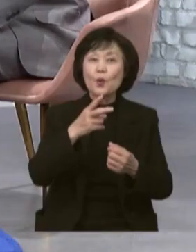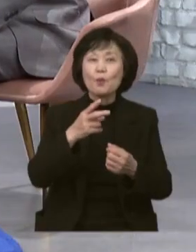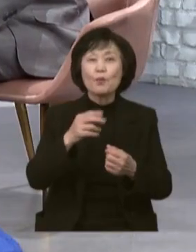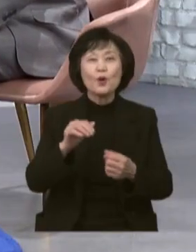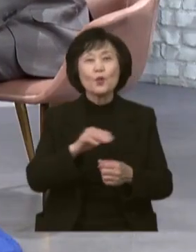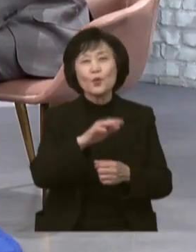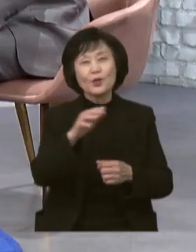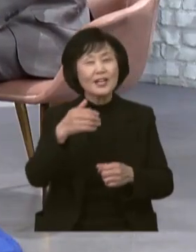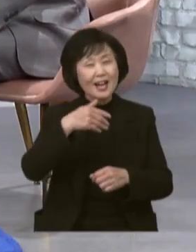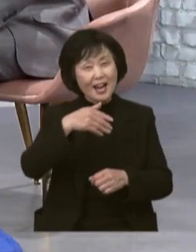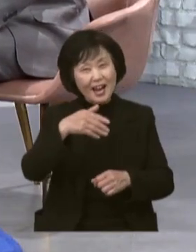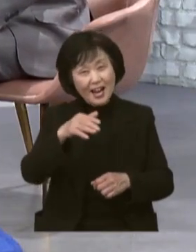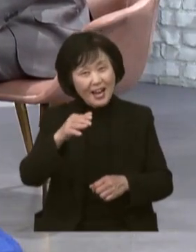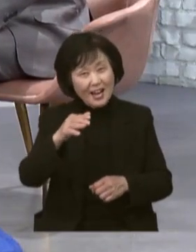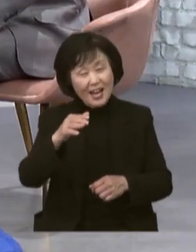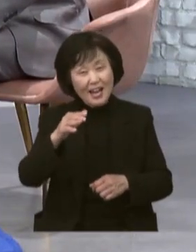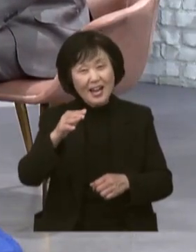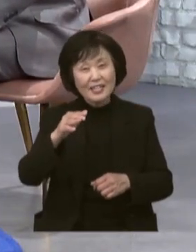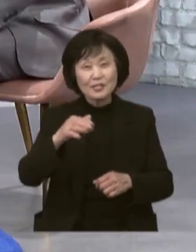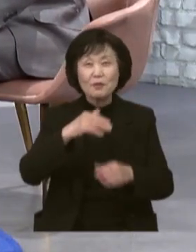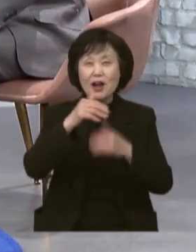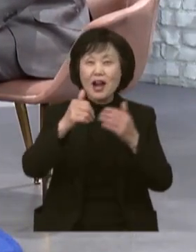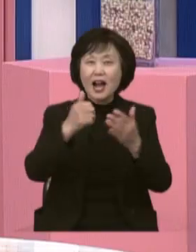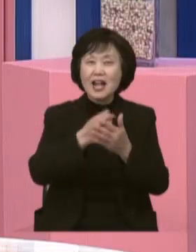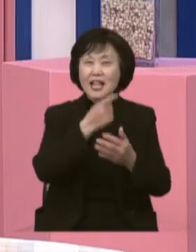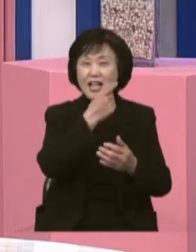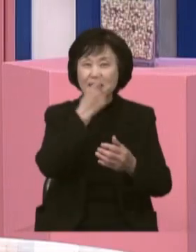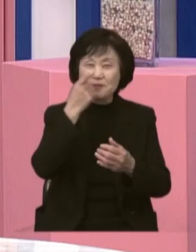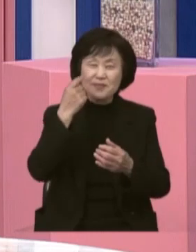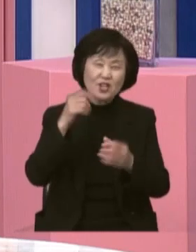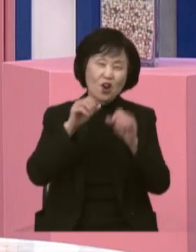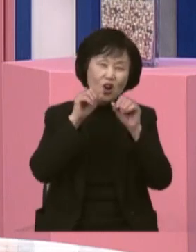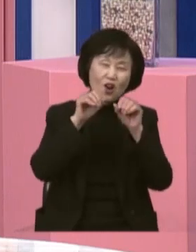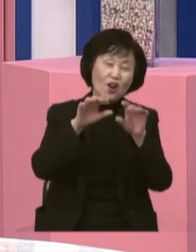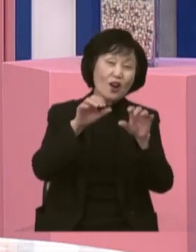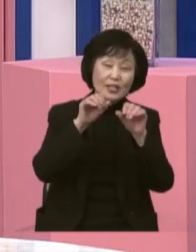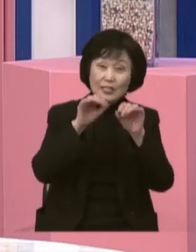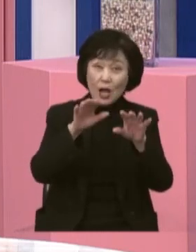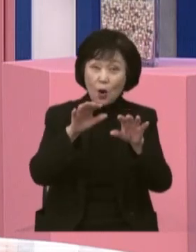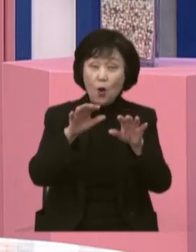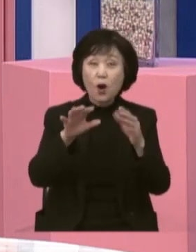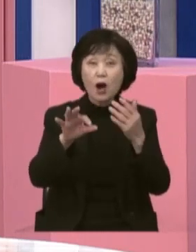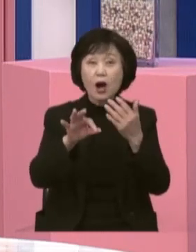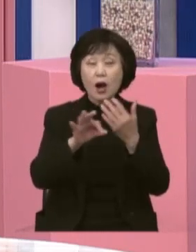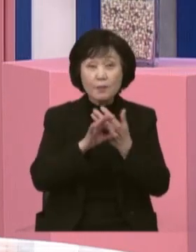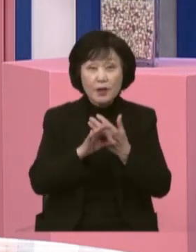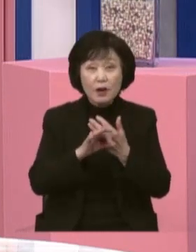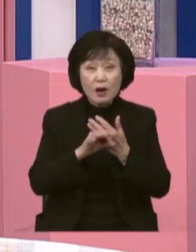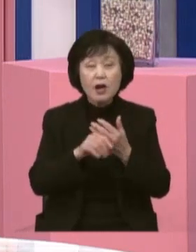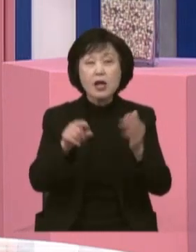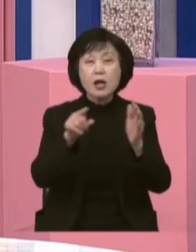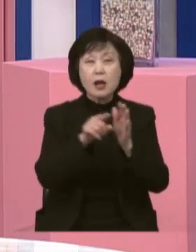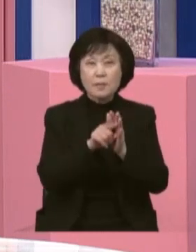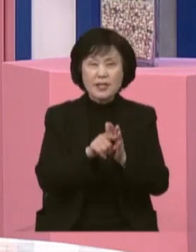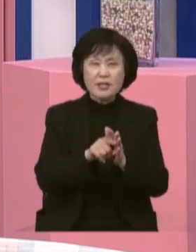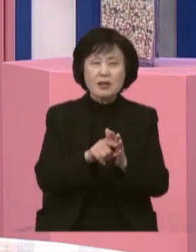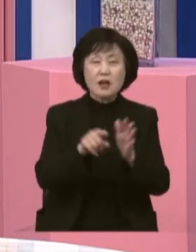우리가 얼마나 기도하고 막 세게 하고 갔어. 그 사람들의 기도. 마음을 하나님 벌써 만지셨던 거야. 그렇죠. 아멘.